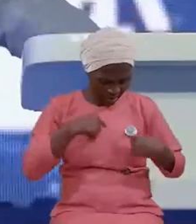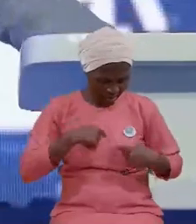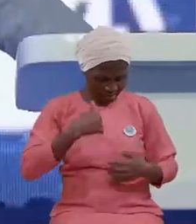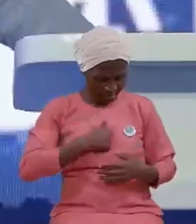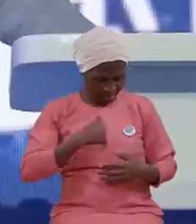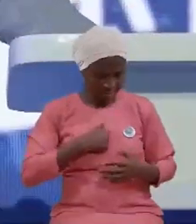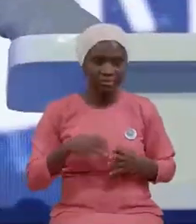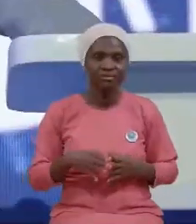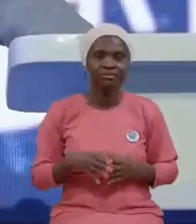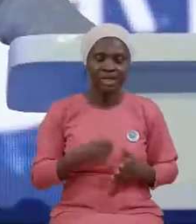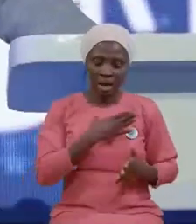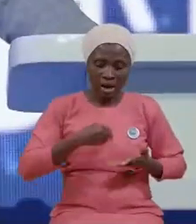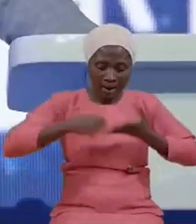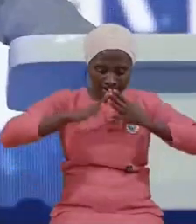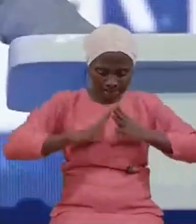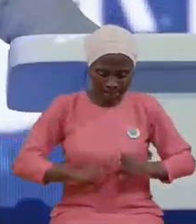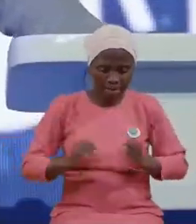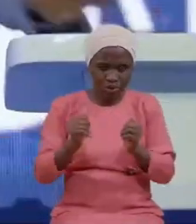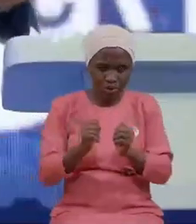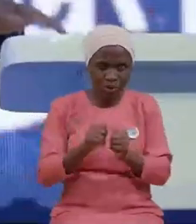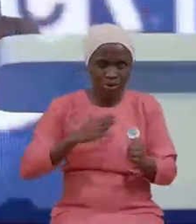et la paix avec mes voisins.